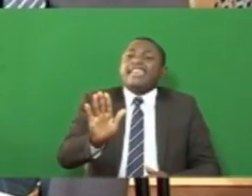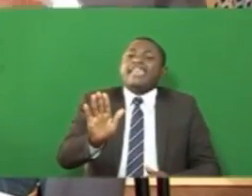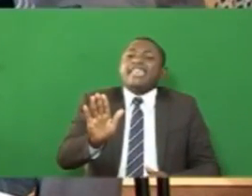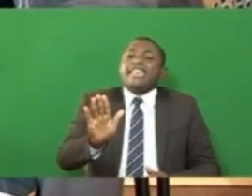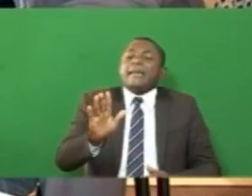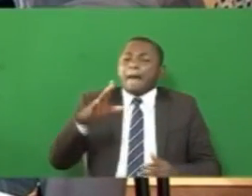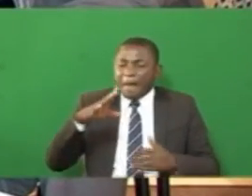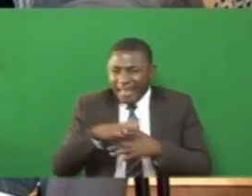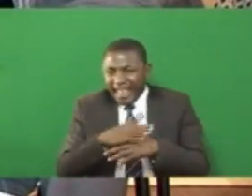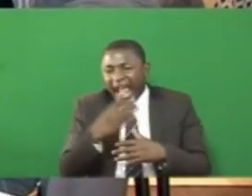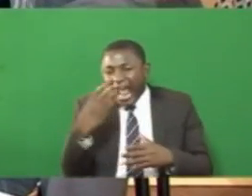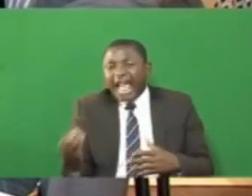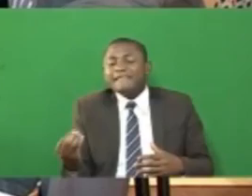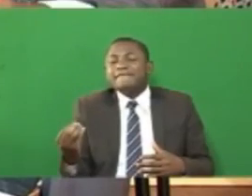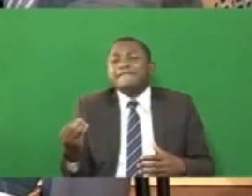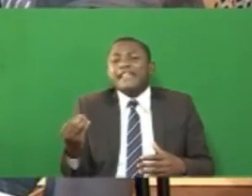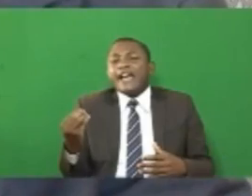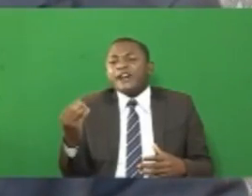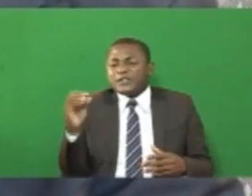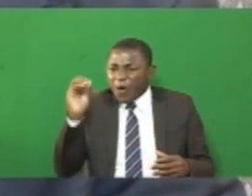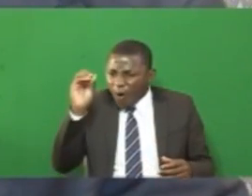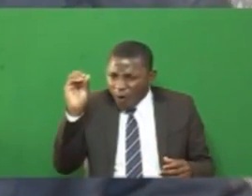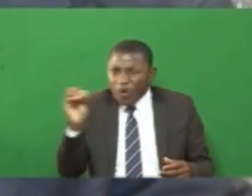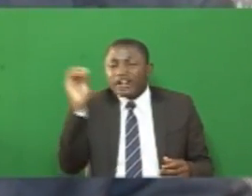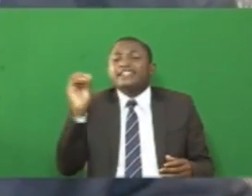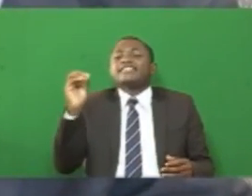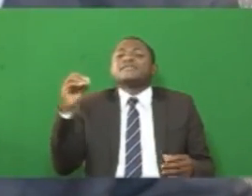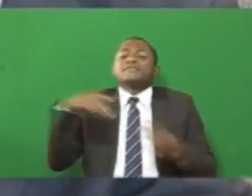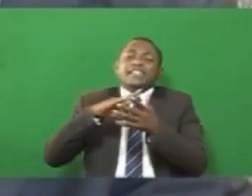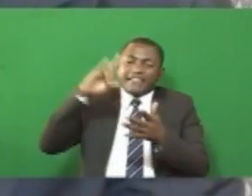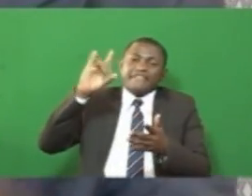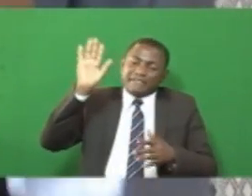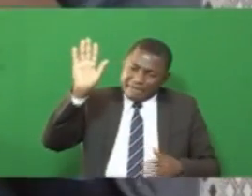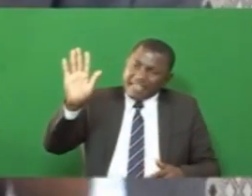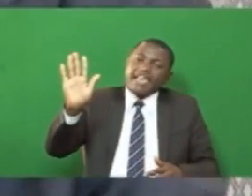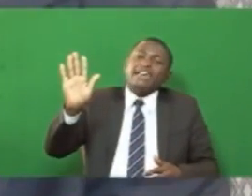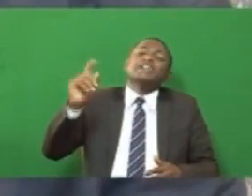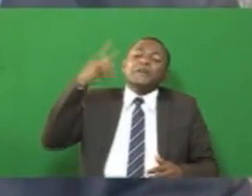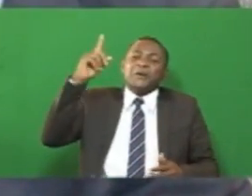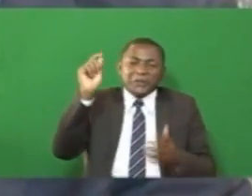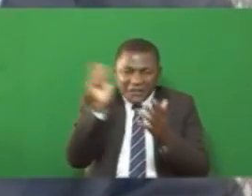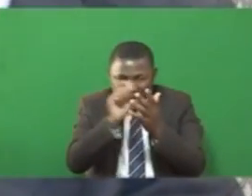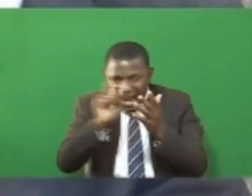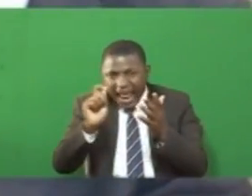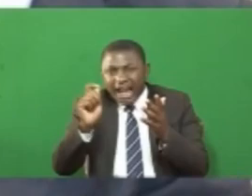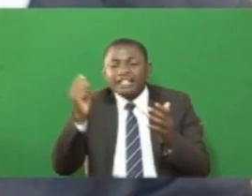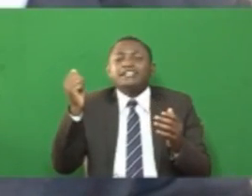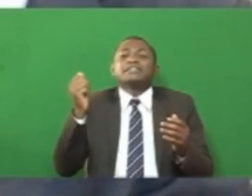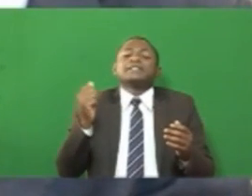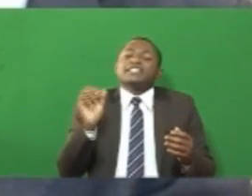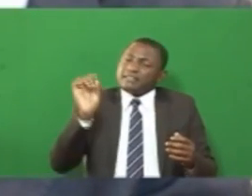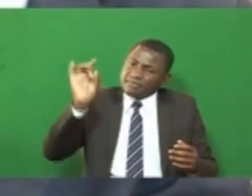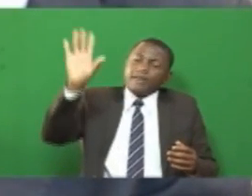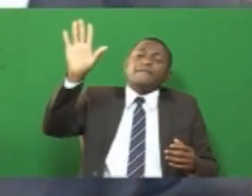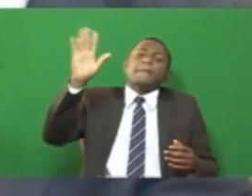tatona iri kudenga kuringa musamuchwari ndo yega yakanyora nemunwe wake saka shuwiro mudikani kuti dai wachengeta